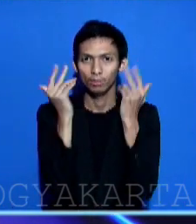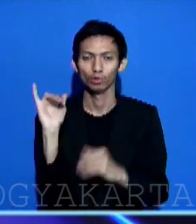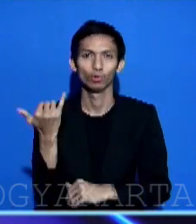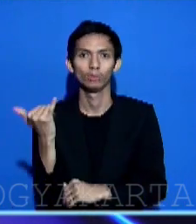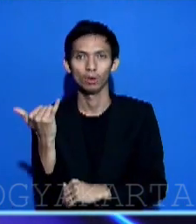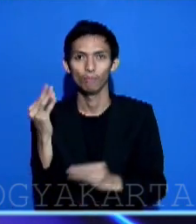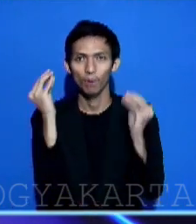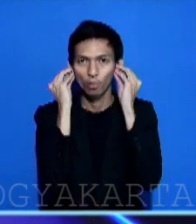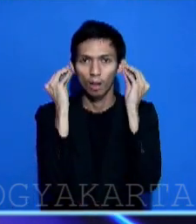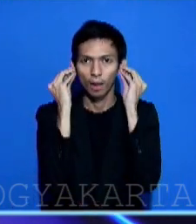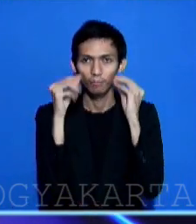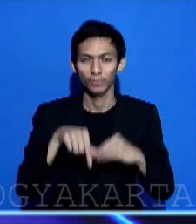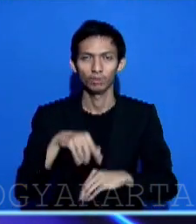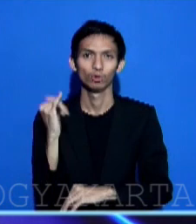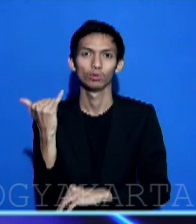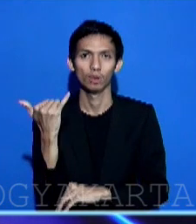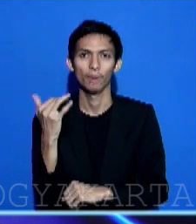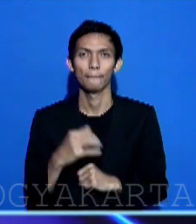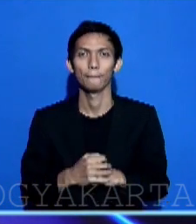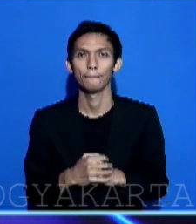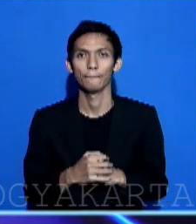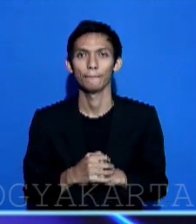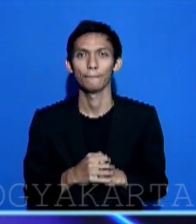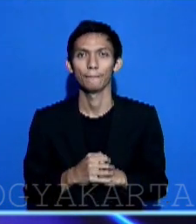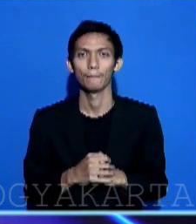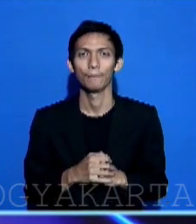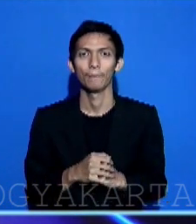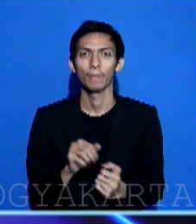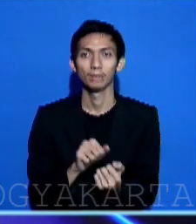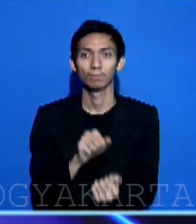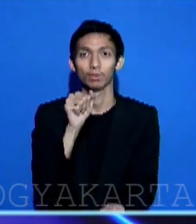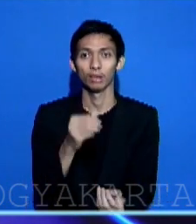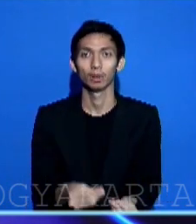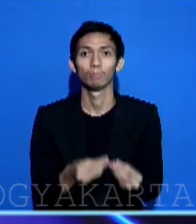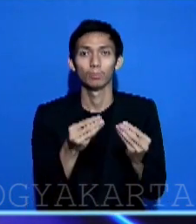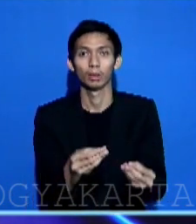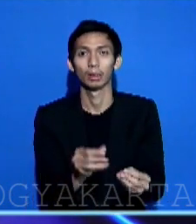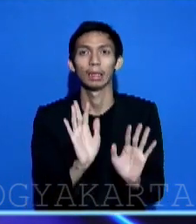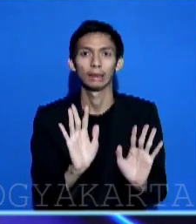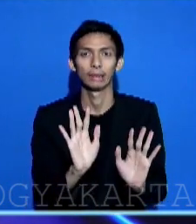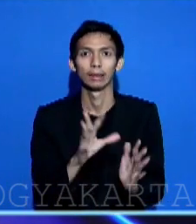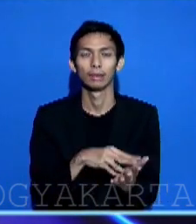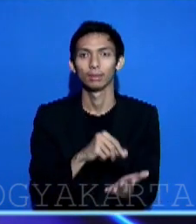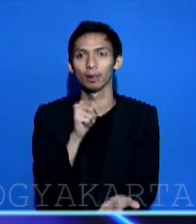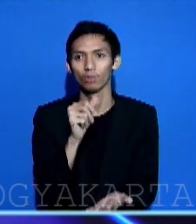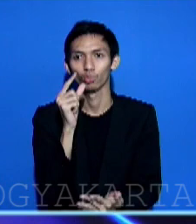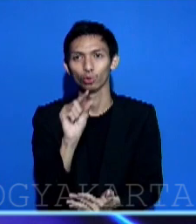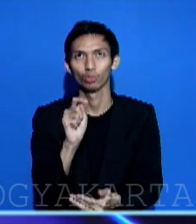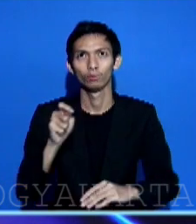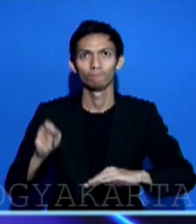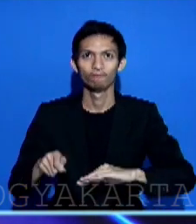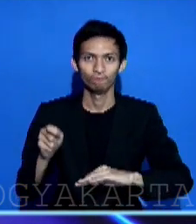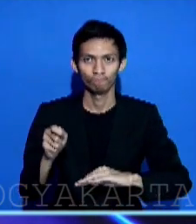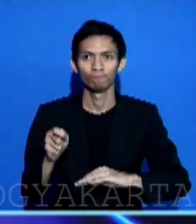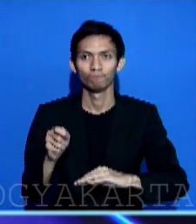alaman di Daerah Istimewa Yogyakarta penyerahan dilakukan agar tanah kasultanan dan karipaten mendapat kepastian hukum serta